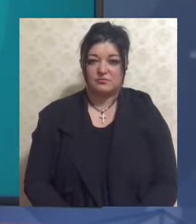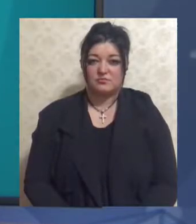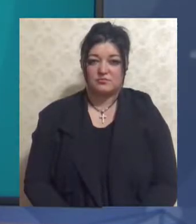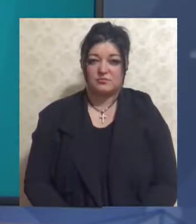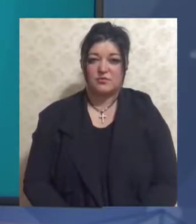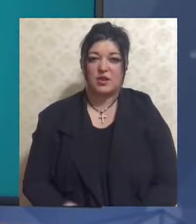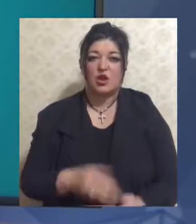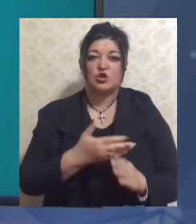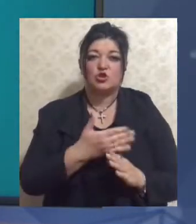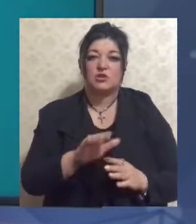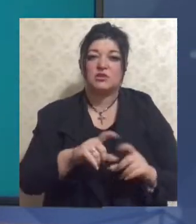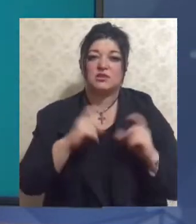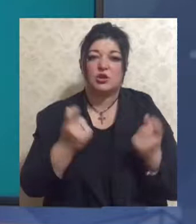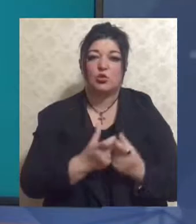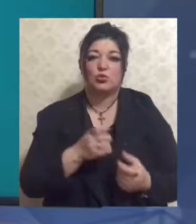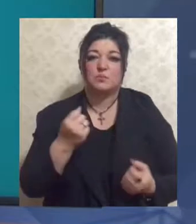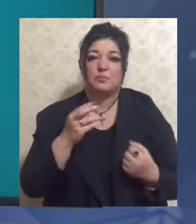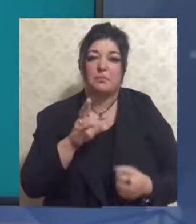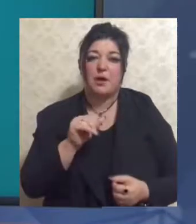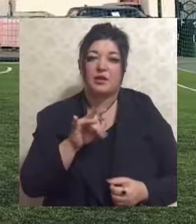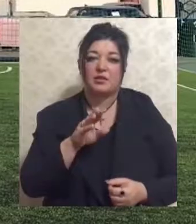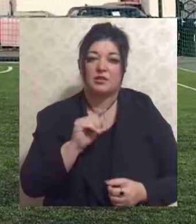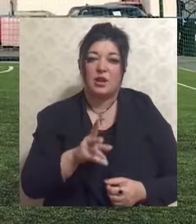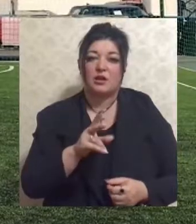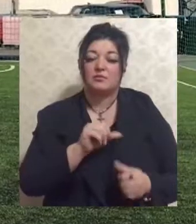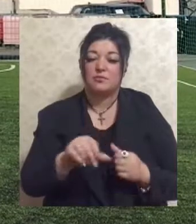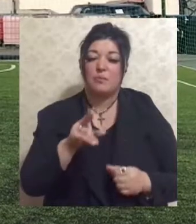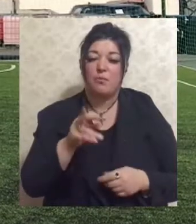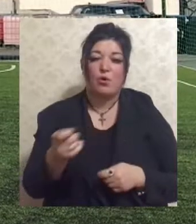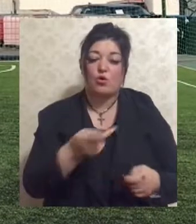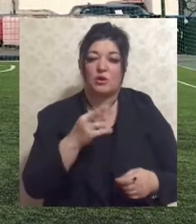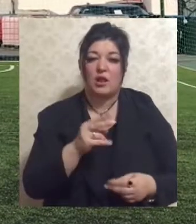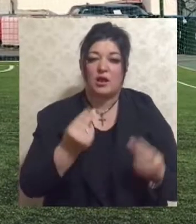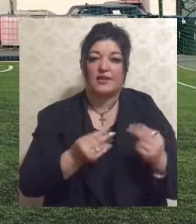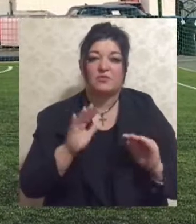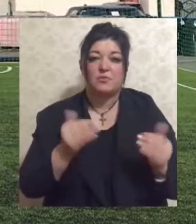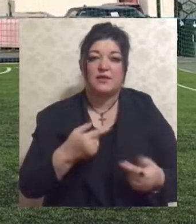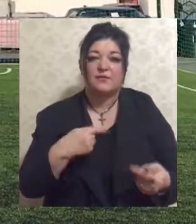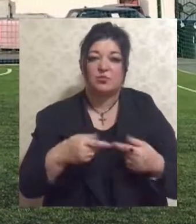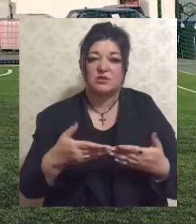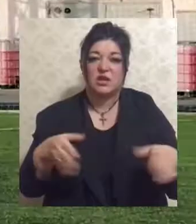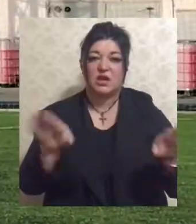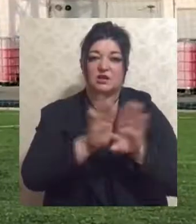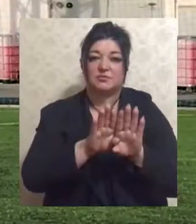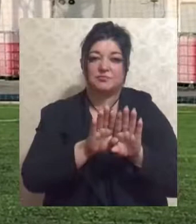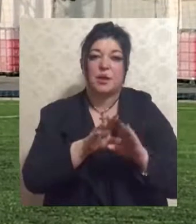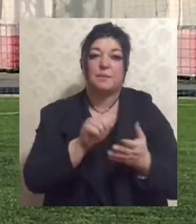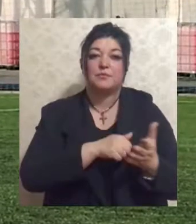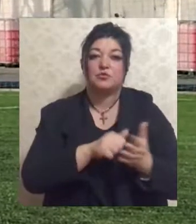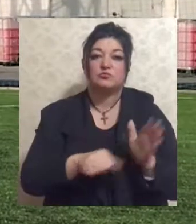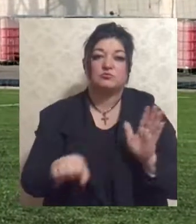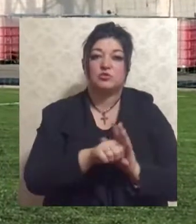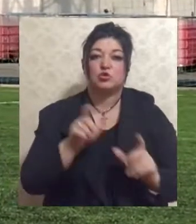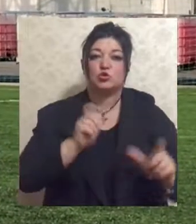Частина стадіону «Спартак», а саме поле для гри у мініфутбол, закрито. Причина – загибель там студента-іноземця,